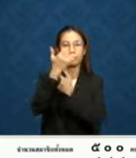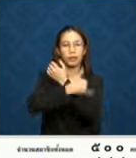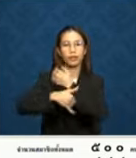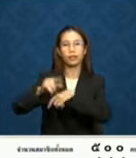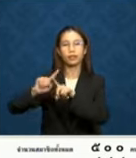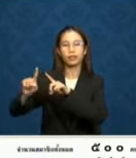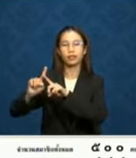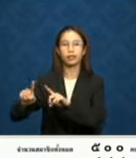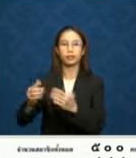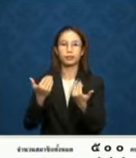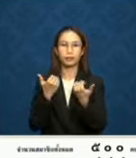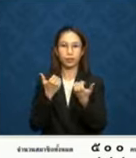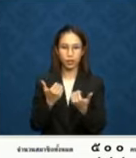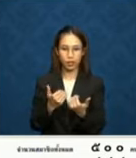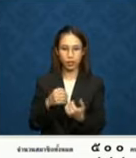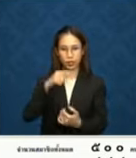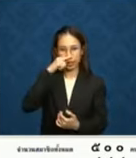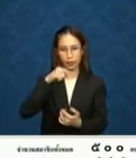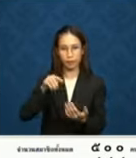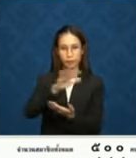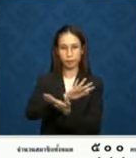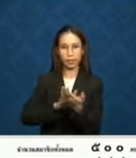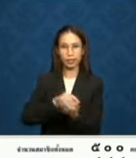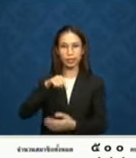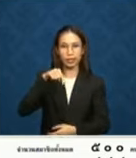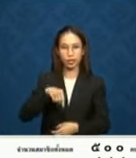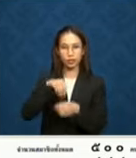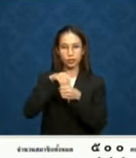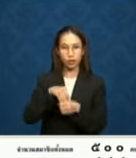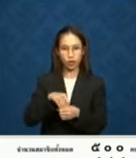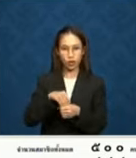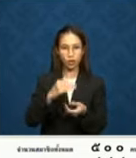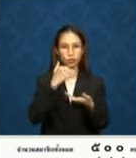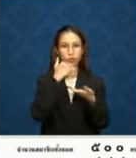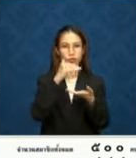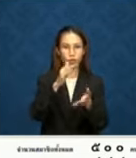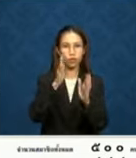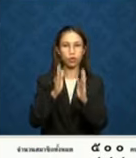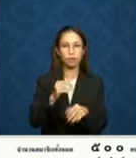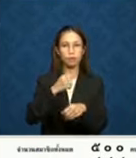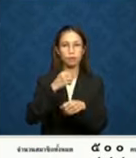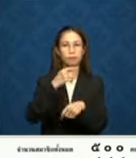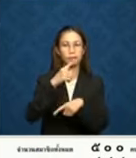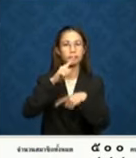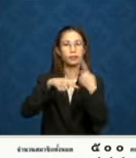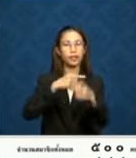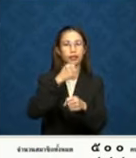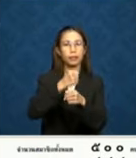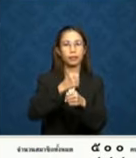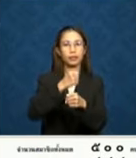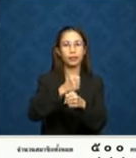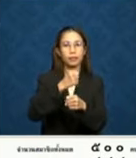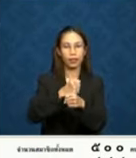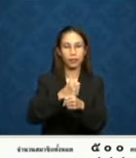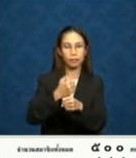ึ่งขณะนี้ประเทศไทยเราก็มีการส่งแรงงานโดยหักใหญ่ที่มีการไปทำงานก็คอระ